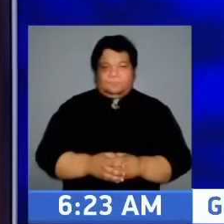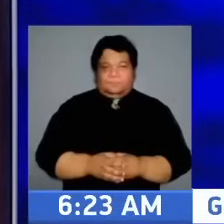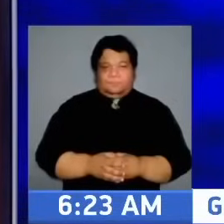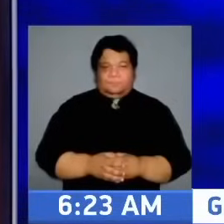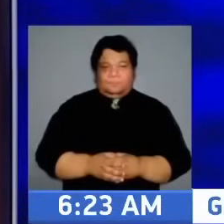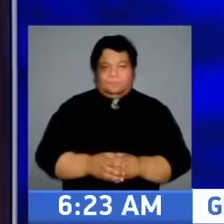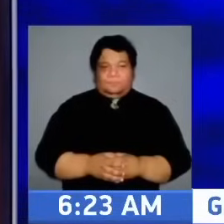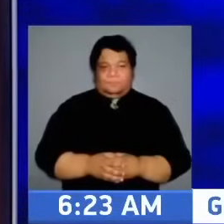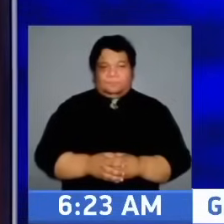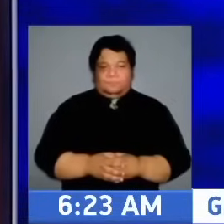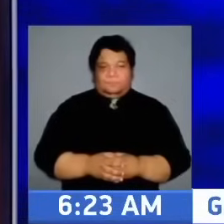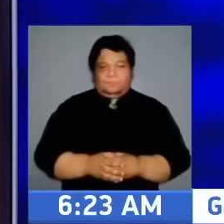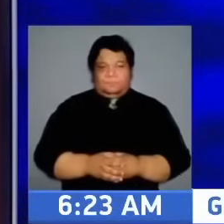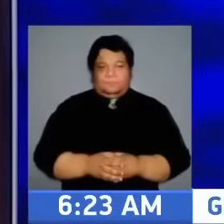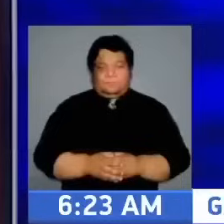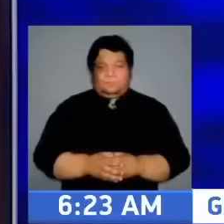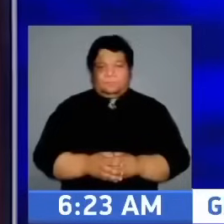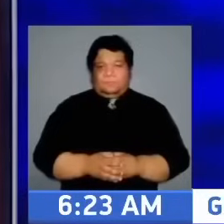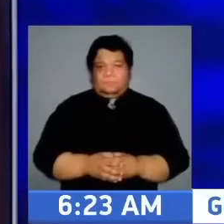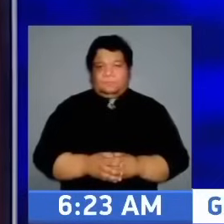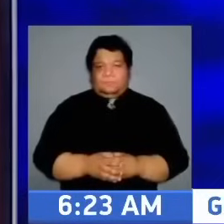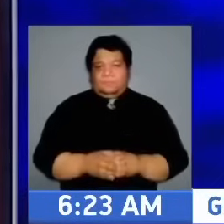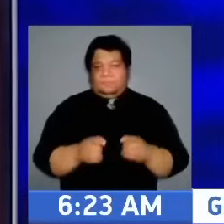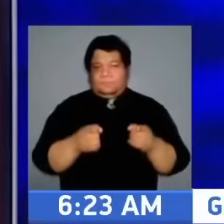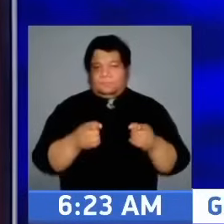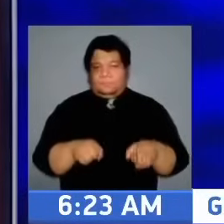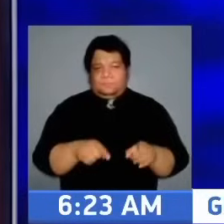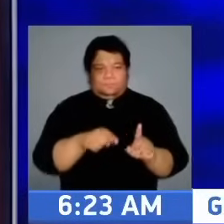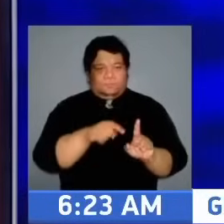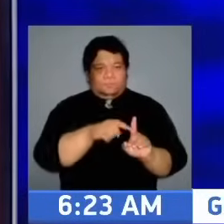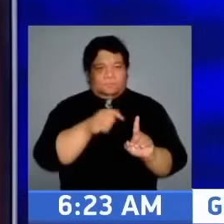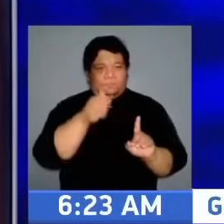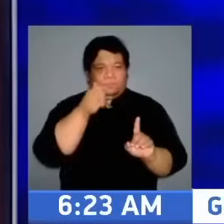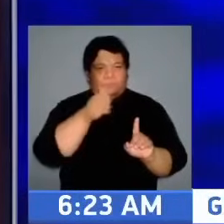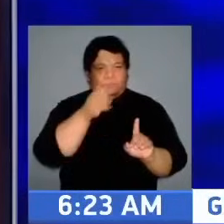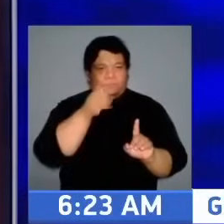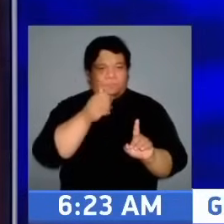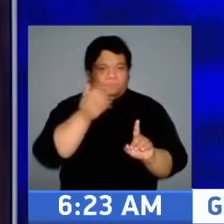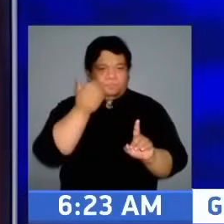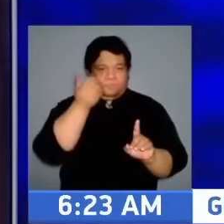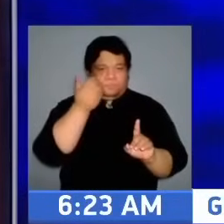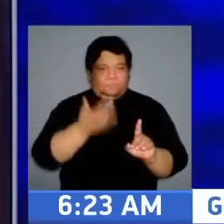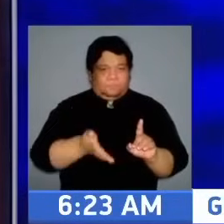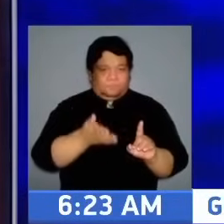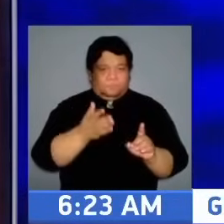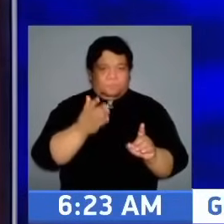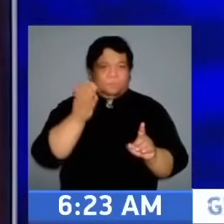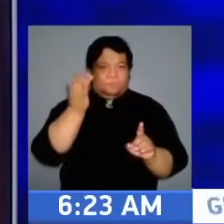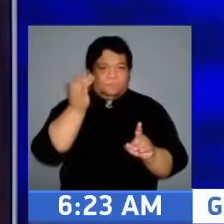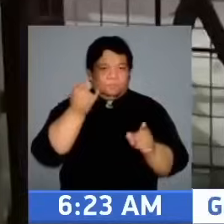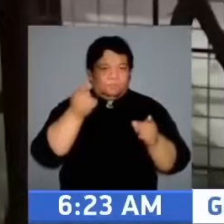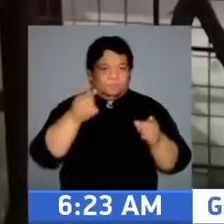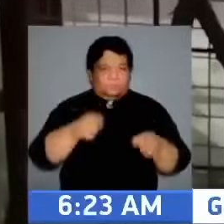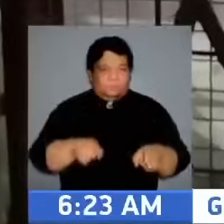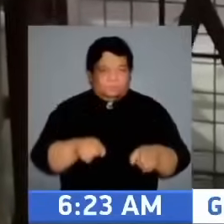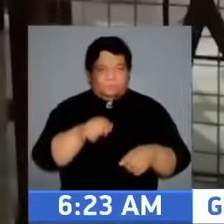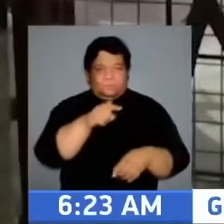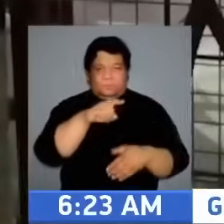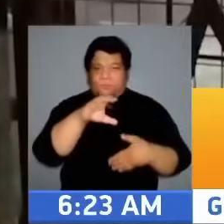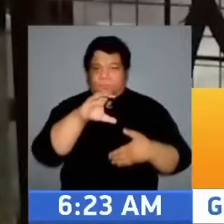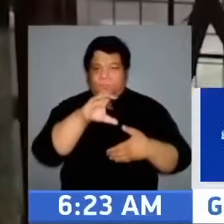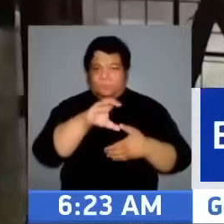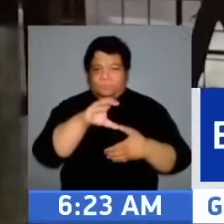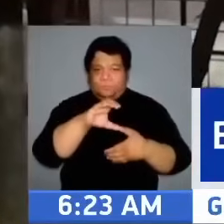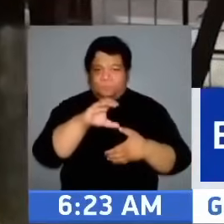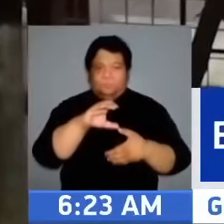Death on the spot ang isang babae matapos pagbabarilin sa Barangay 8 sa Ngandaan, Caloocan kagabi. Ayon sa isang saksi, nakasakay